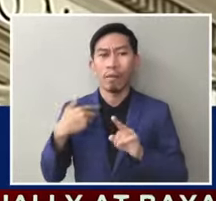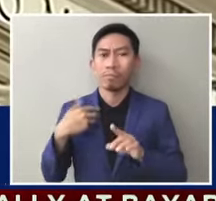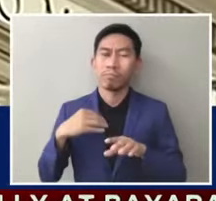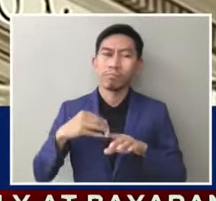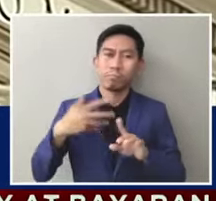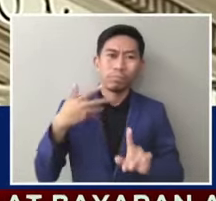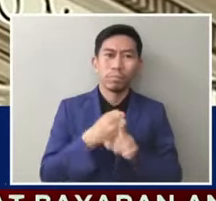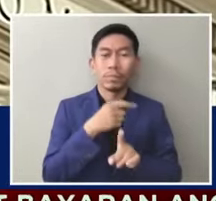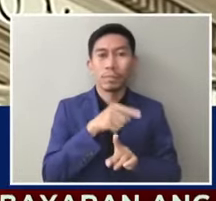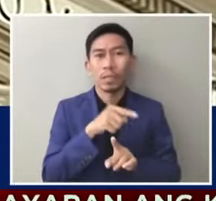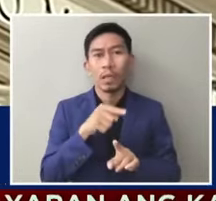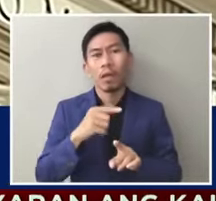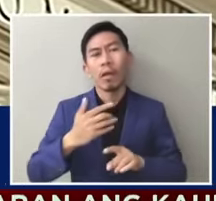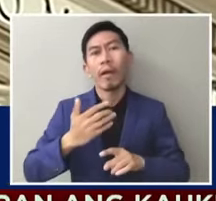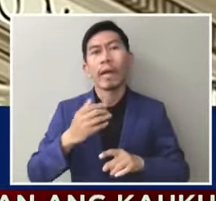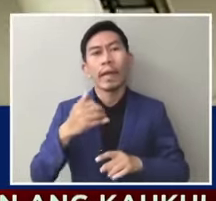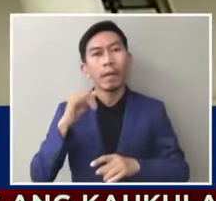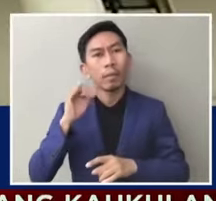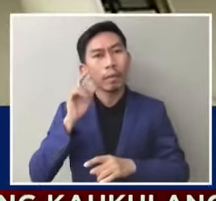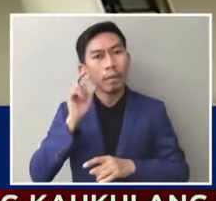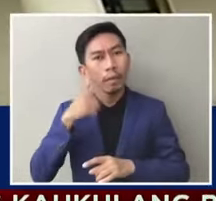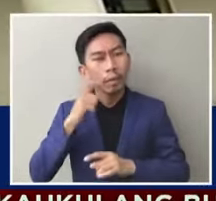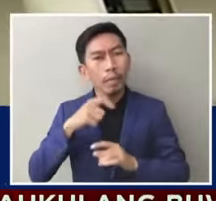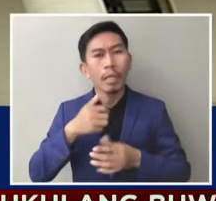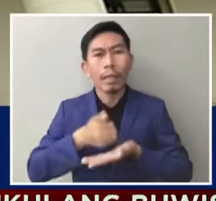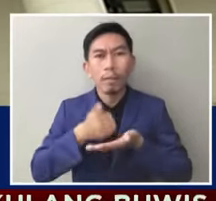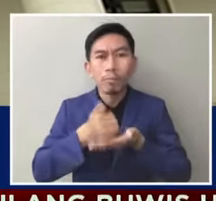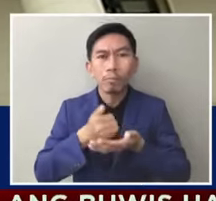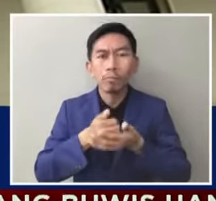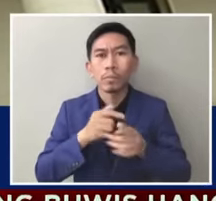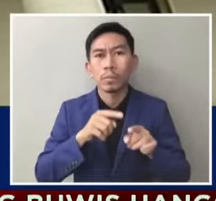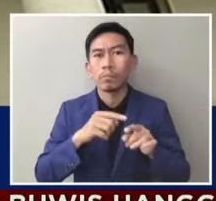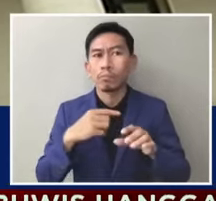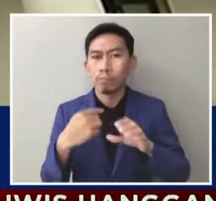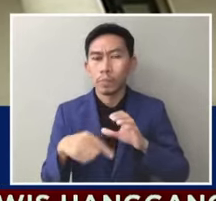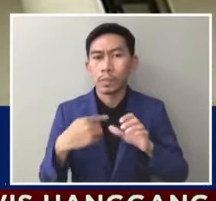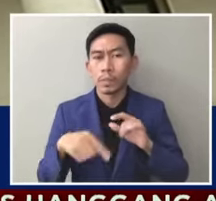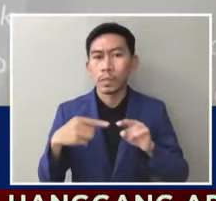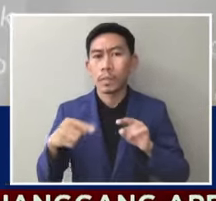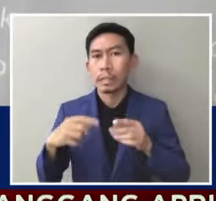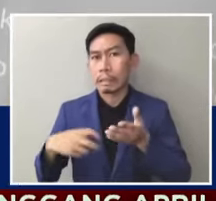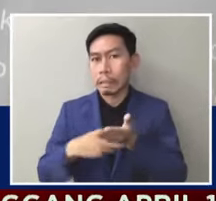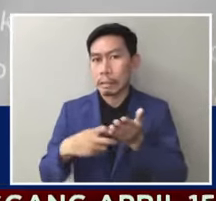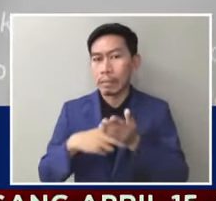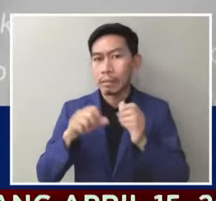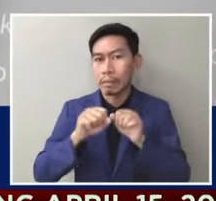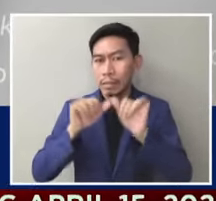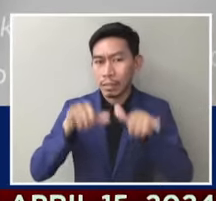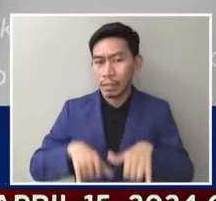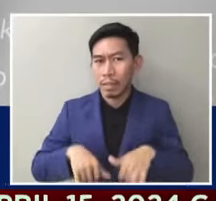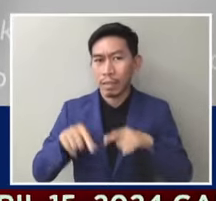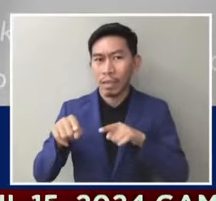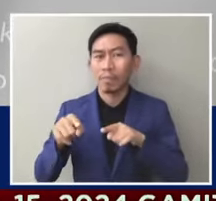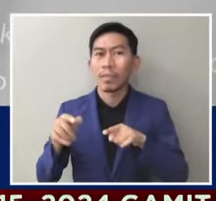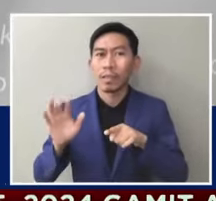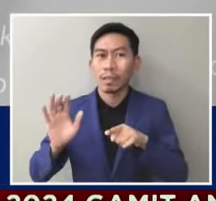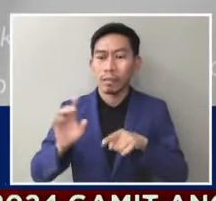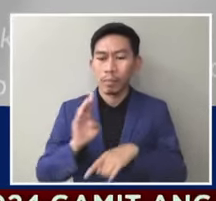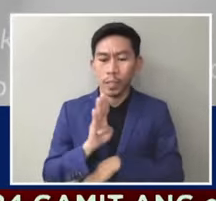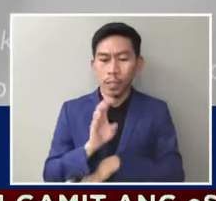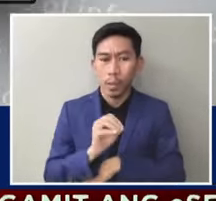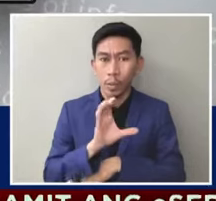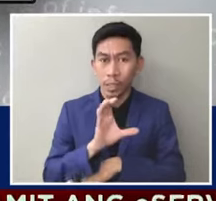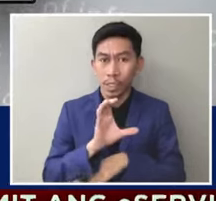help desk, ticketing system at ang management information dashboard ng BOC na batay sa report ng